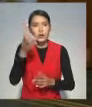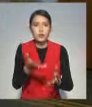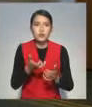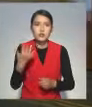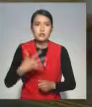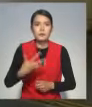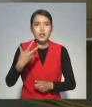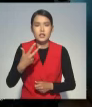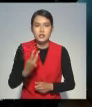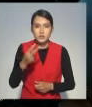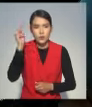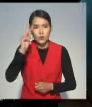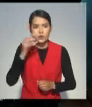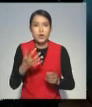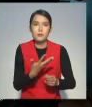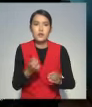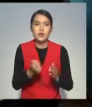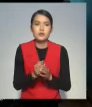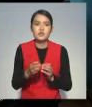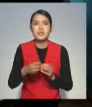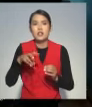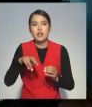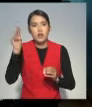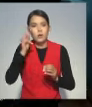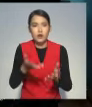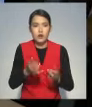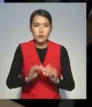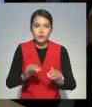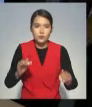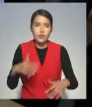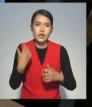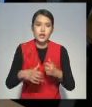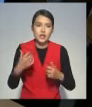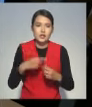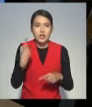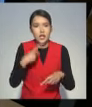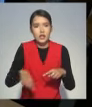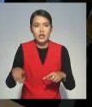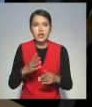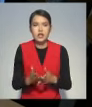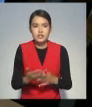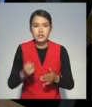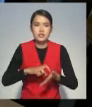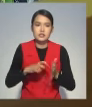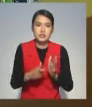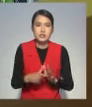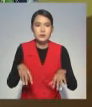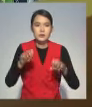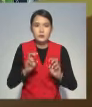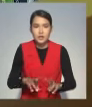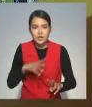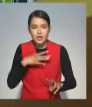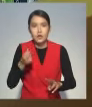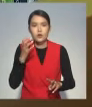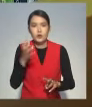52 ученика в возрасте от 5 до 10 лет. В трех учебных классах обучают в две смены. Состояние кабинетов коллектив и родители